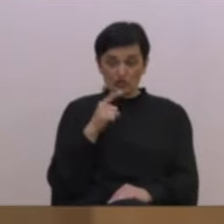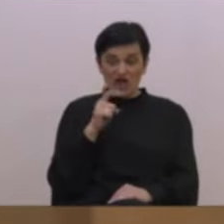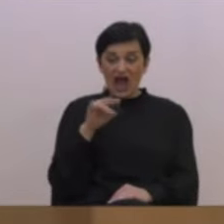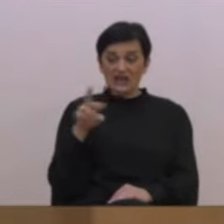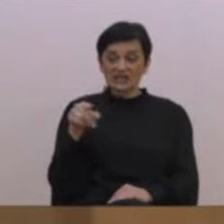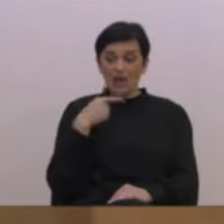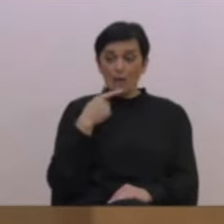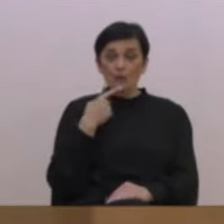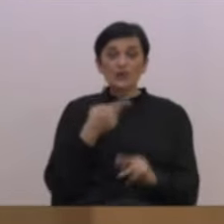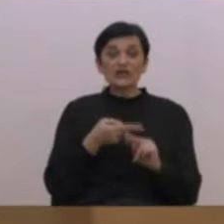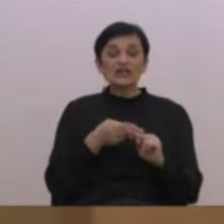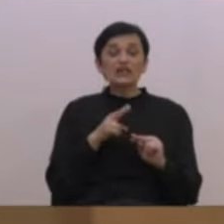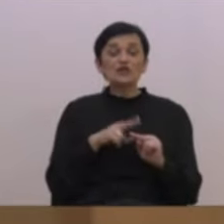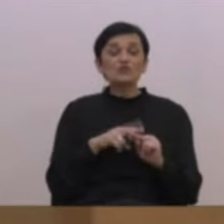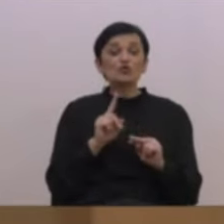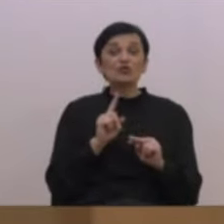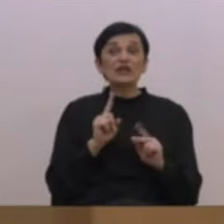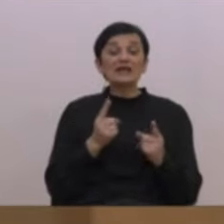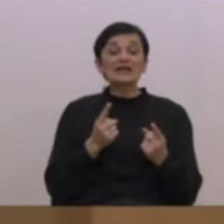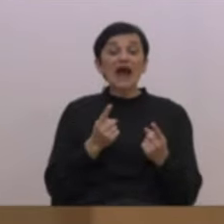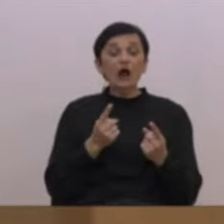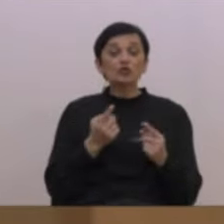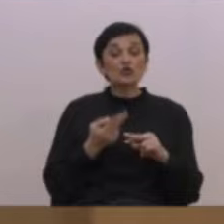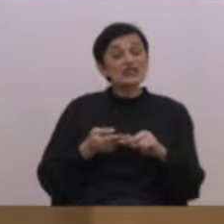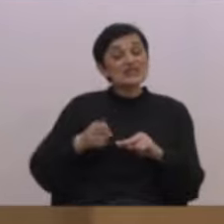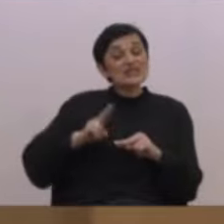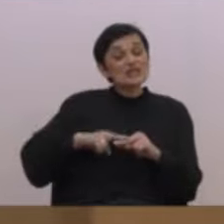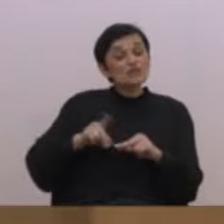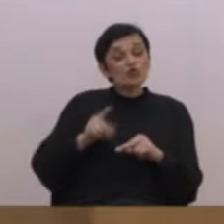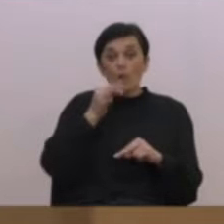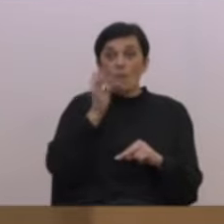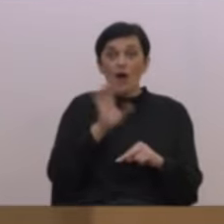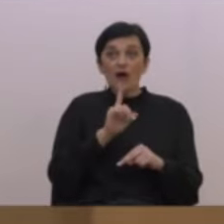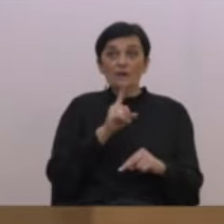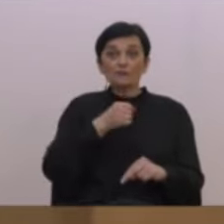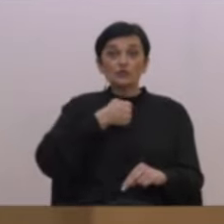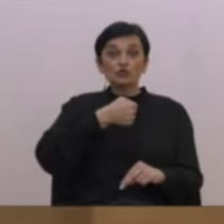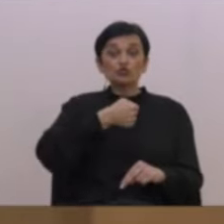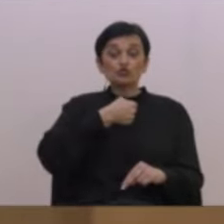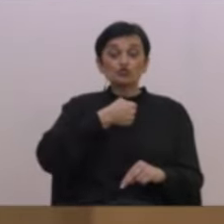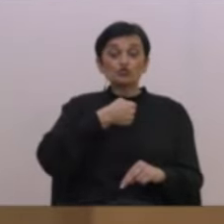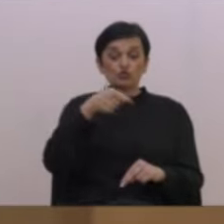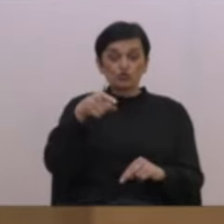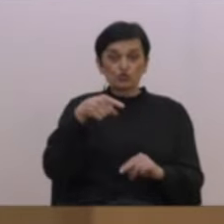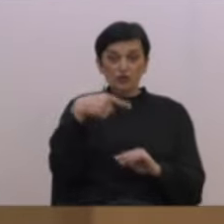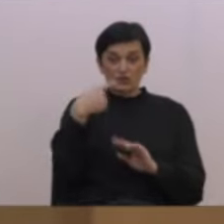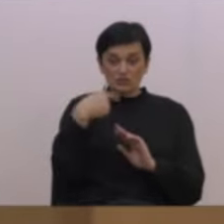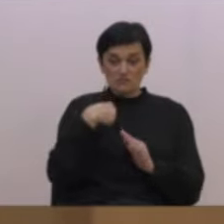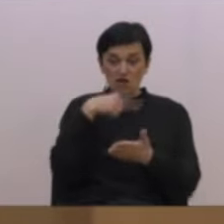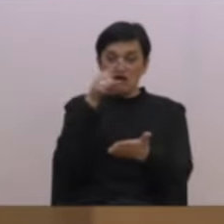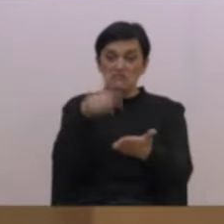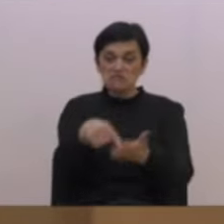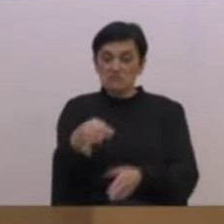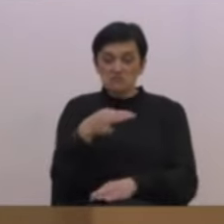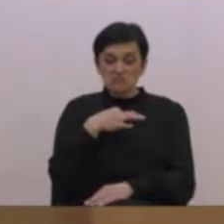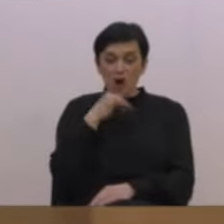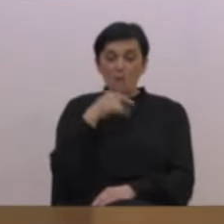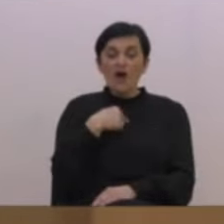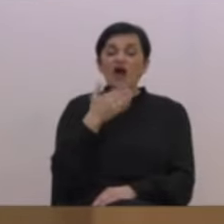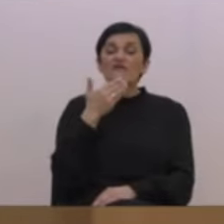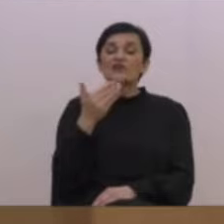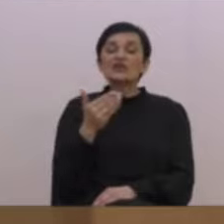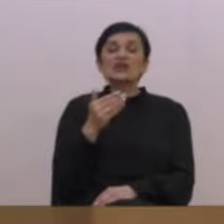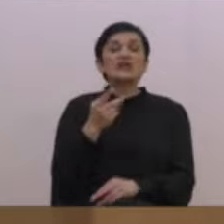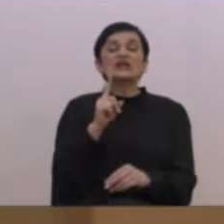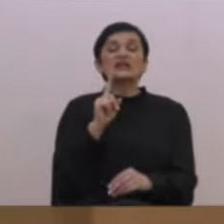მეუბნება. იმიტომ კი არა, რატომ? იმიტომ, რა პასუხი? დღეს ვერ ჟურნალისტმა გამცა პასუხი, რომ იცოდეთ. რატომ მეთქი და იმიტომ რომ იმათ